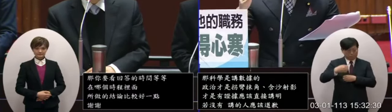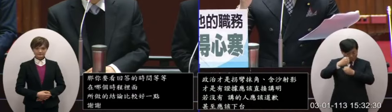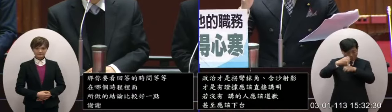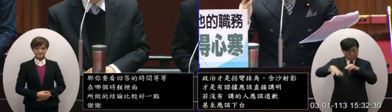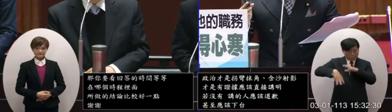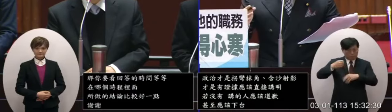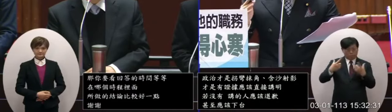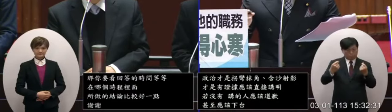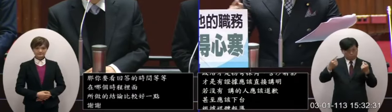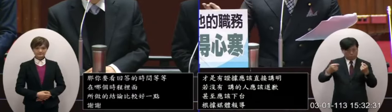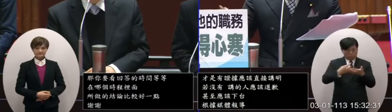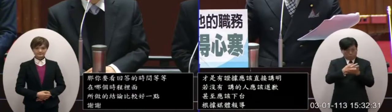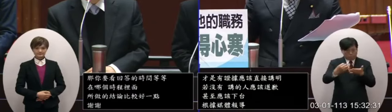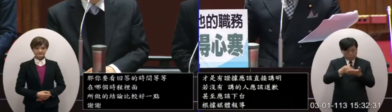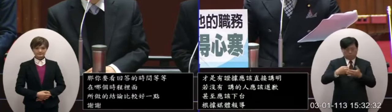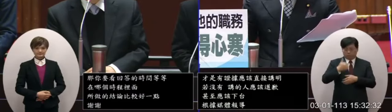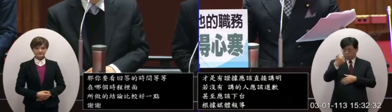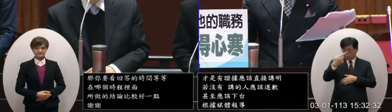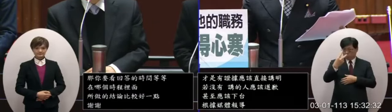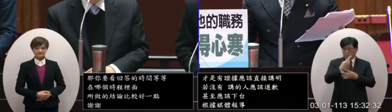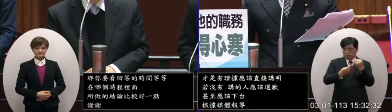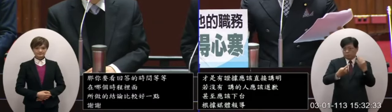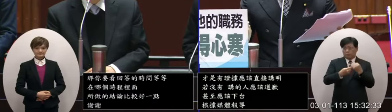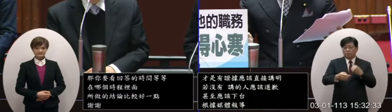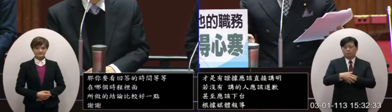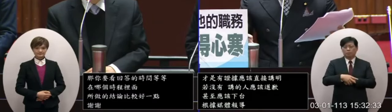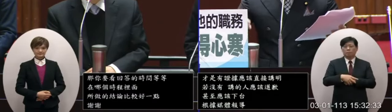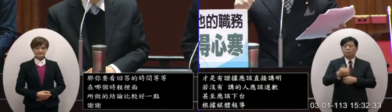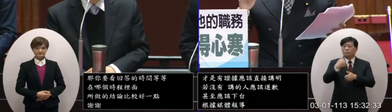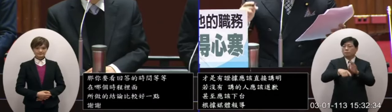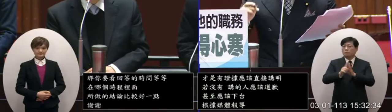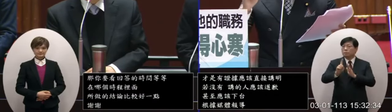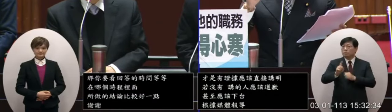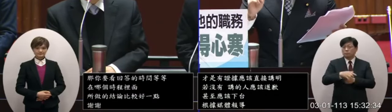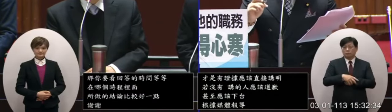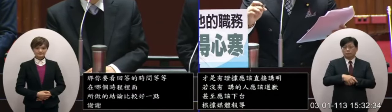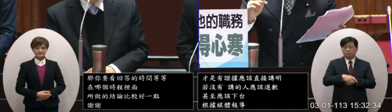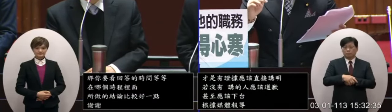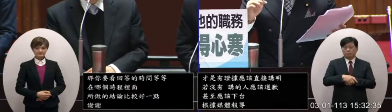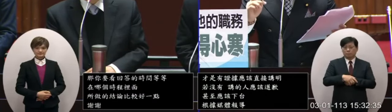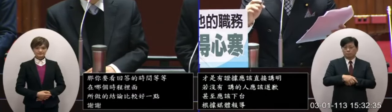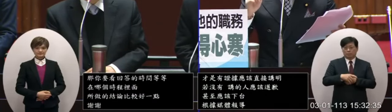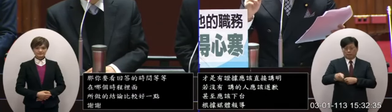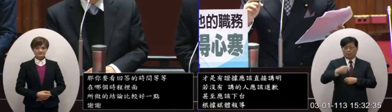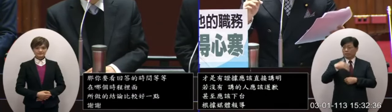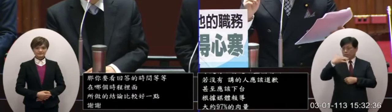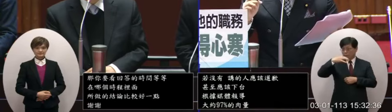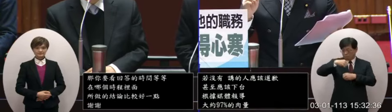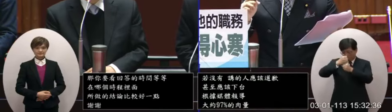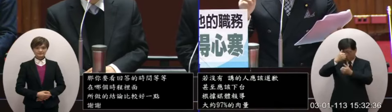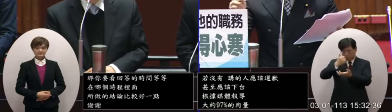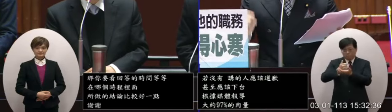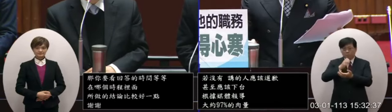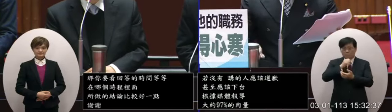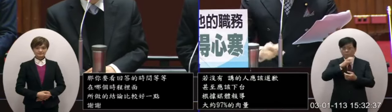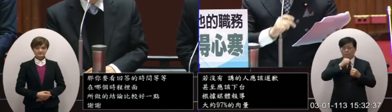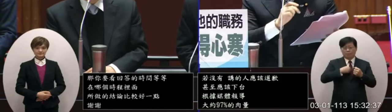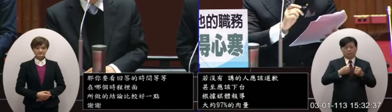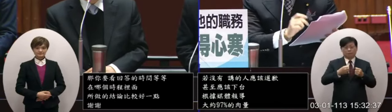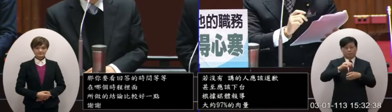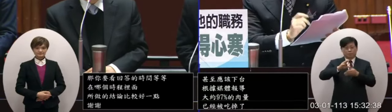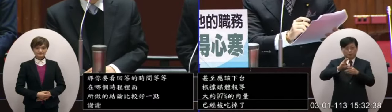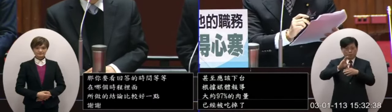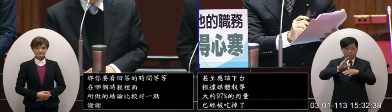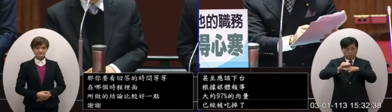同批的猪肉共计52件，我想可代表这都没有检测出乙型受体数，